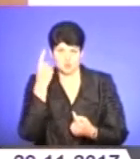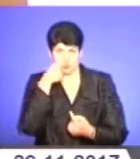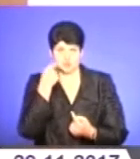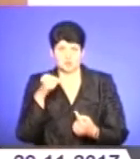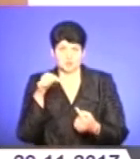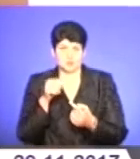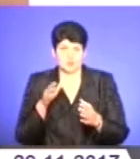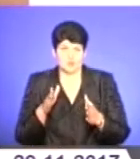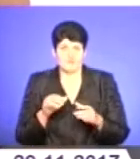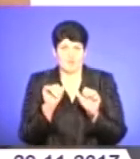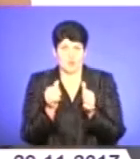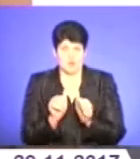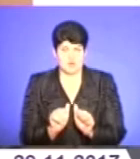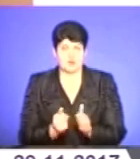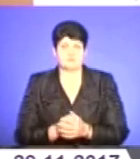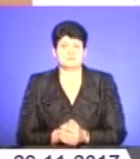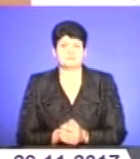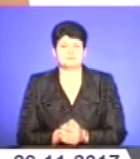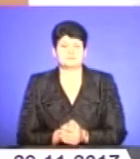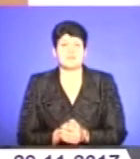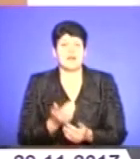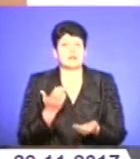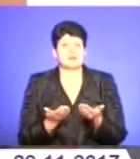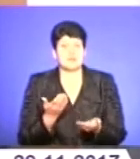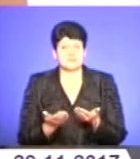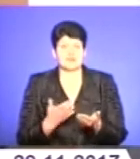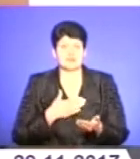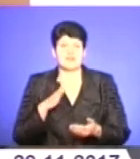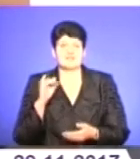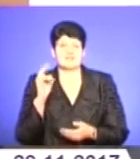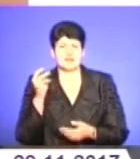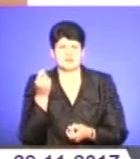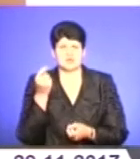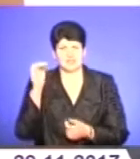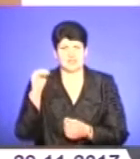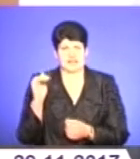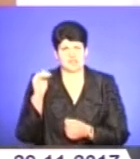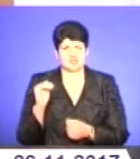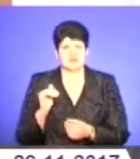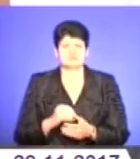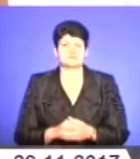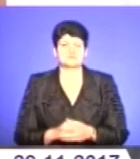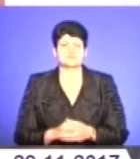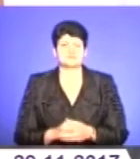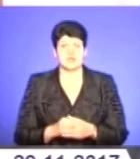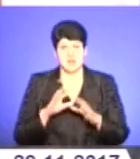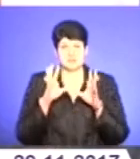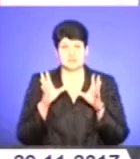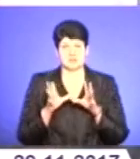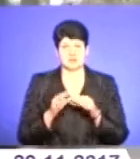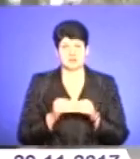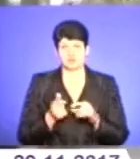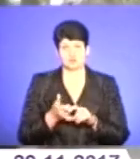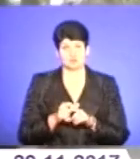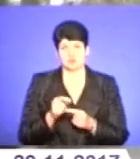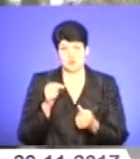похожа зовнішність, фігура. Але наша Віка чуть нижче, щоправда. А так загалом навіть дуже